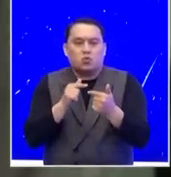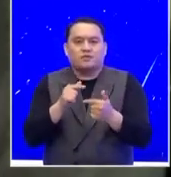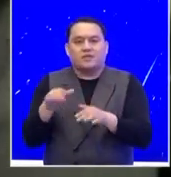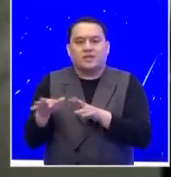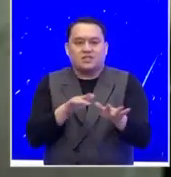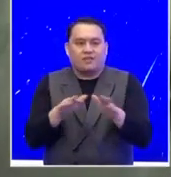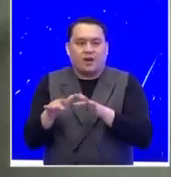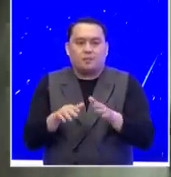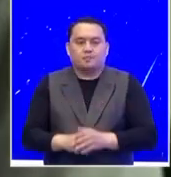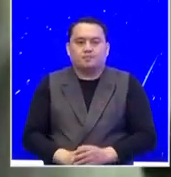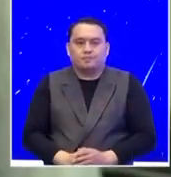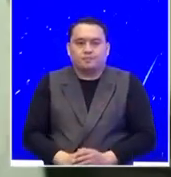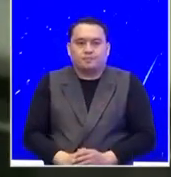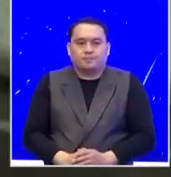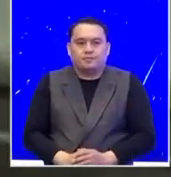действия.